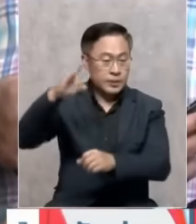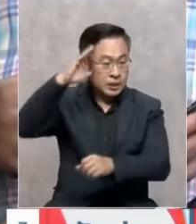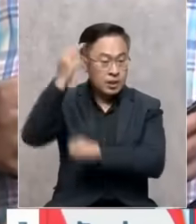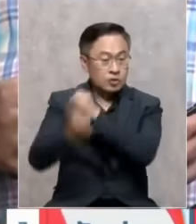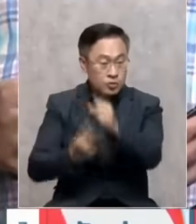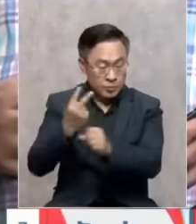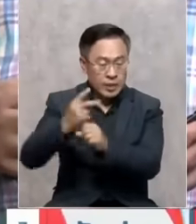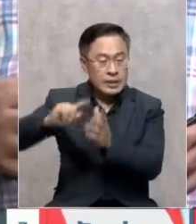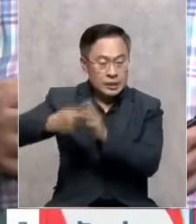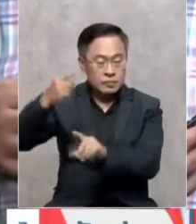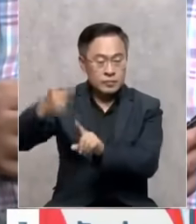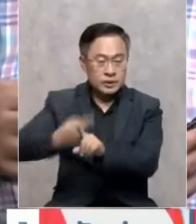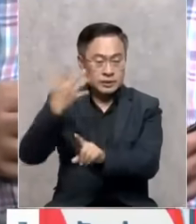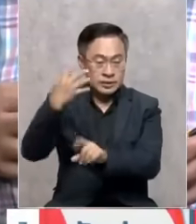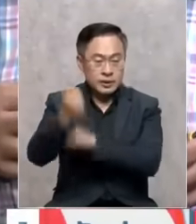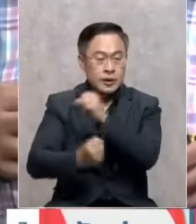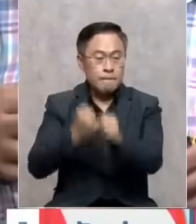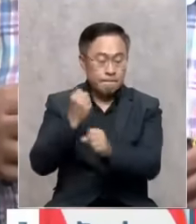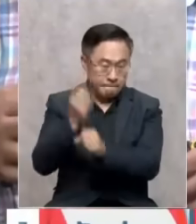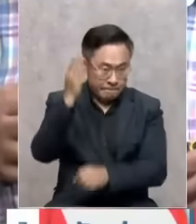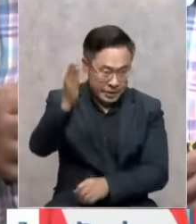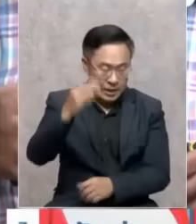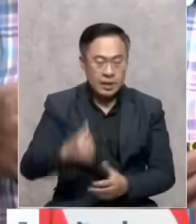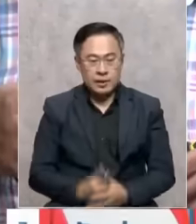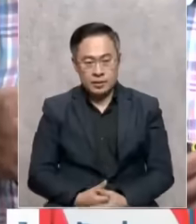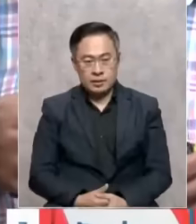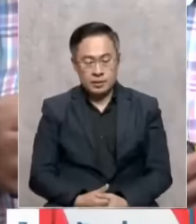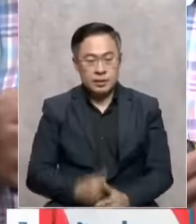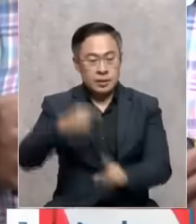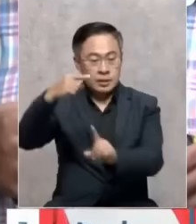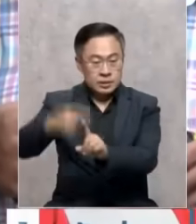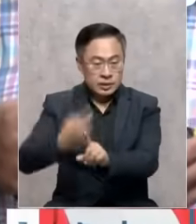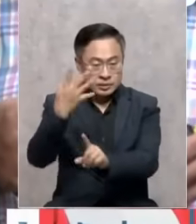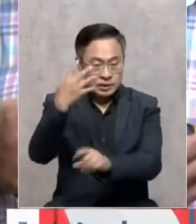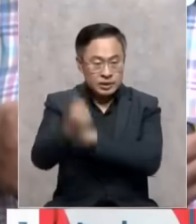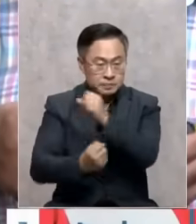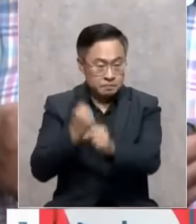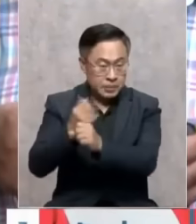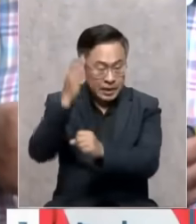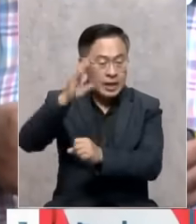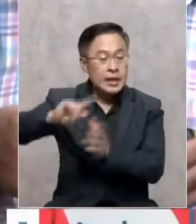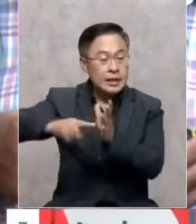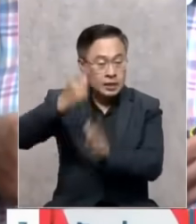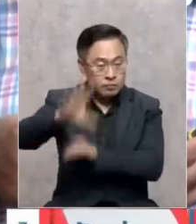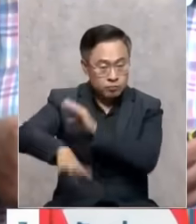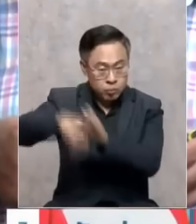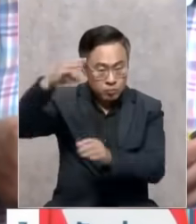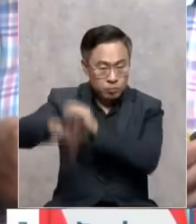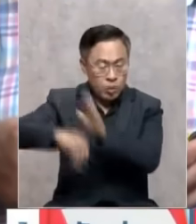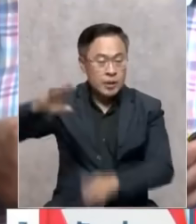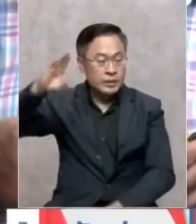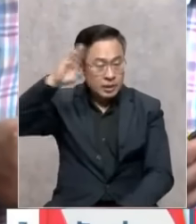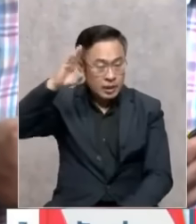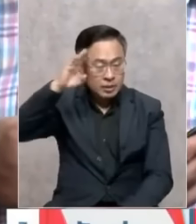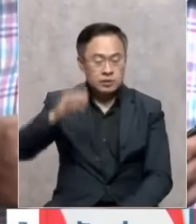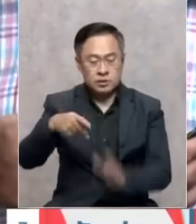ไปคุณสุทินบอกเดี๋ยวนะเมษาหน้าคือทหารเกณฑ ์ เขาจะเกณฑ์กันเมษายนก็ปลัดกระทรวงบอกดู